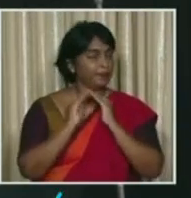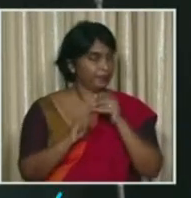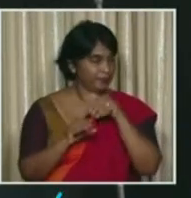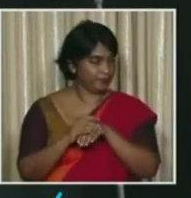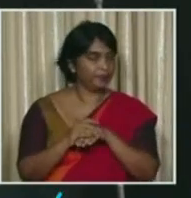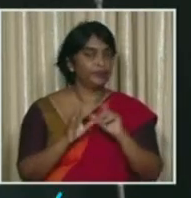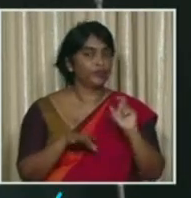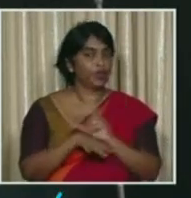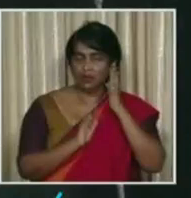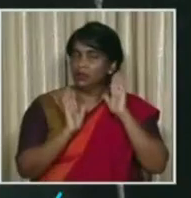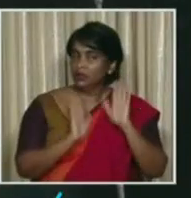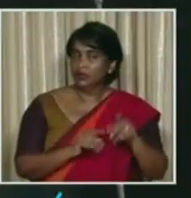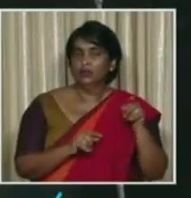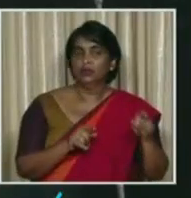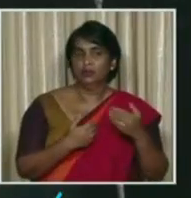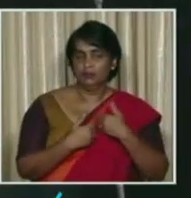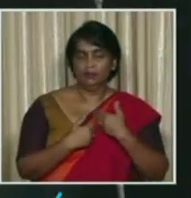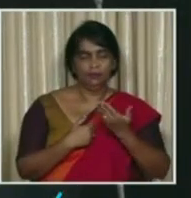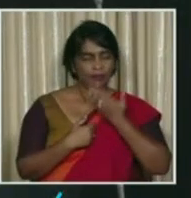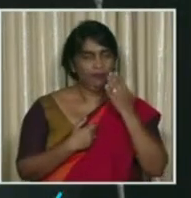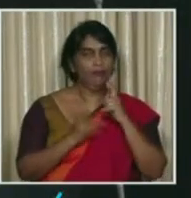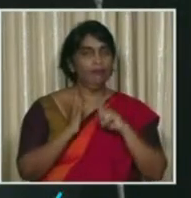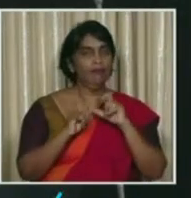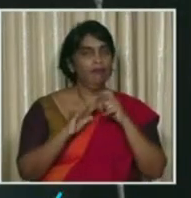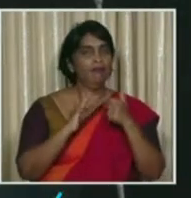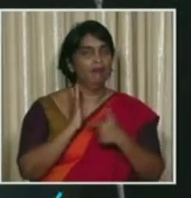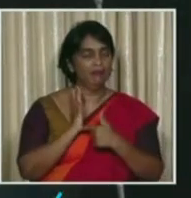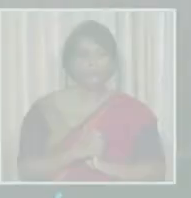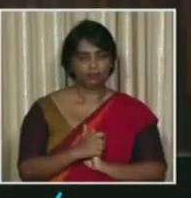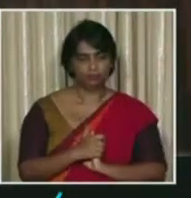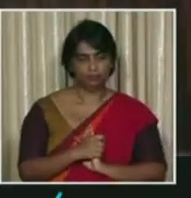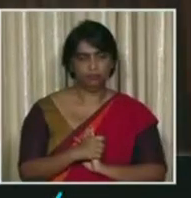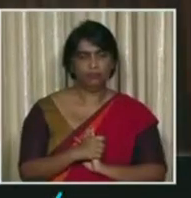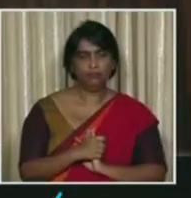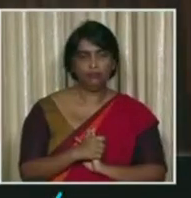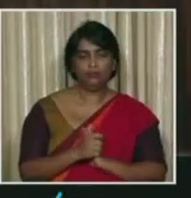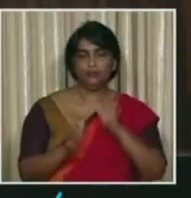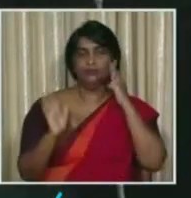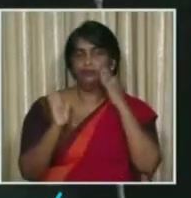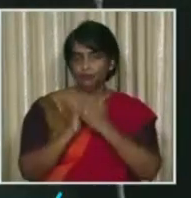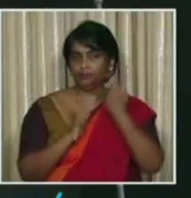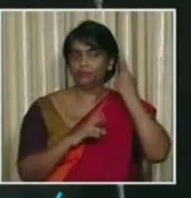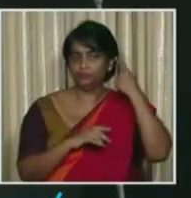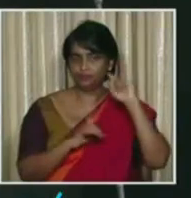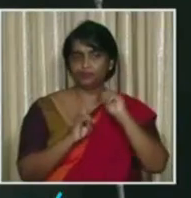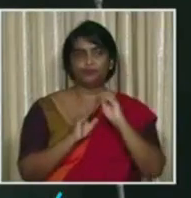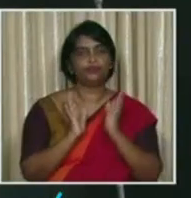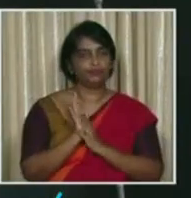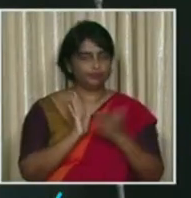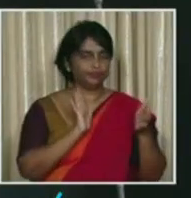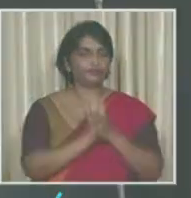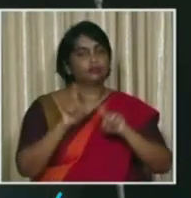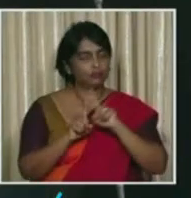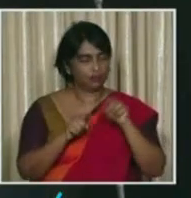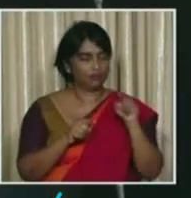ඒ කොමිෂන් සභාවෙන් කරන්න පුළුවන්. අපිට පුළුවන් විගණනයේ සම්බන්ධව යම් මැදිහත් වීමක් වෙන්න. මේ සම්බන්ධව අපි ඊයේ අගමැතිතුමත් සමග